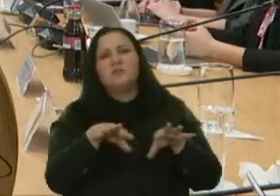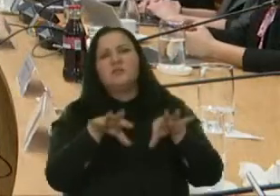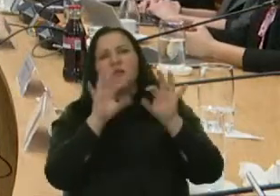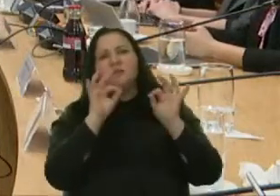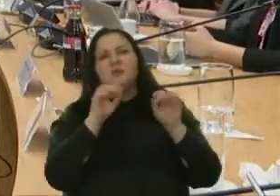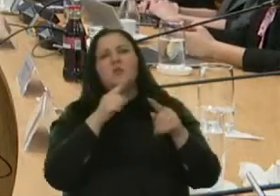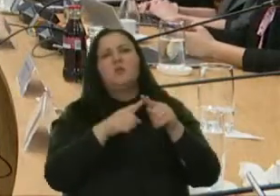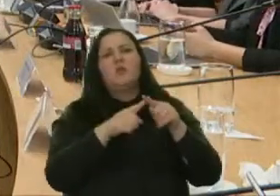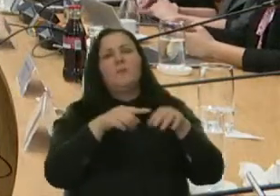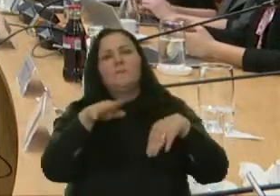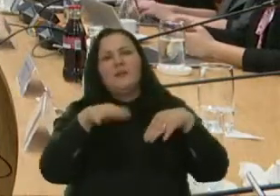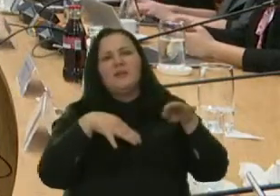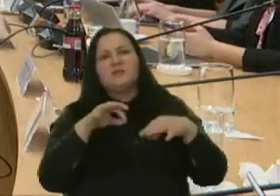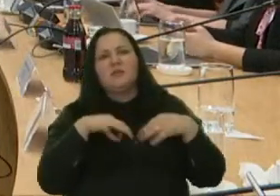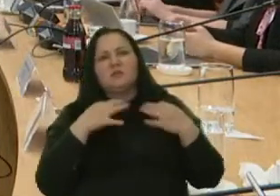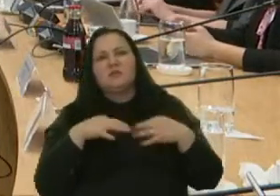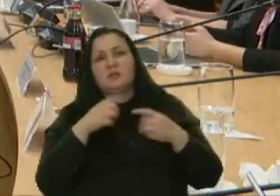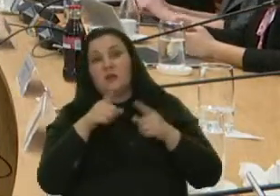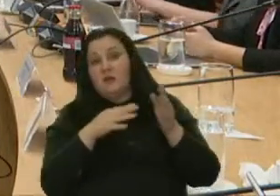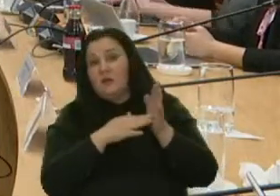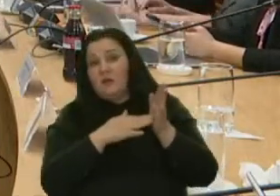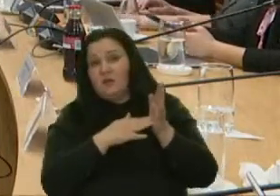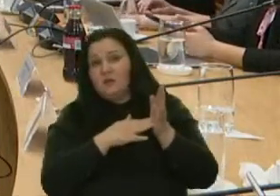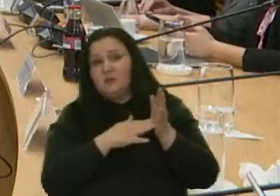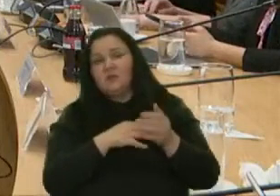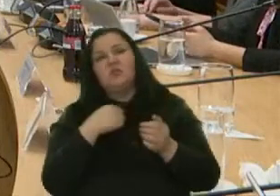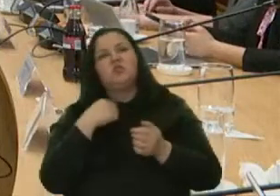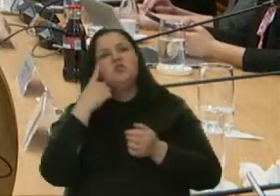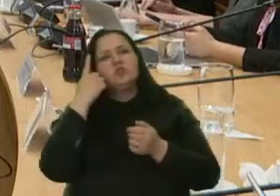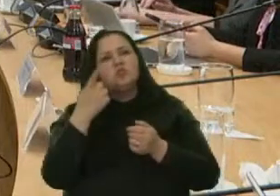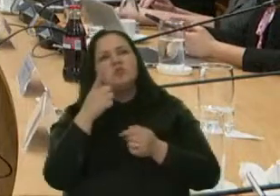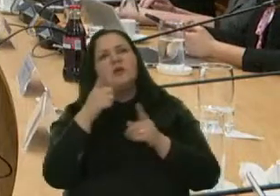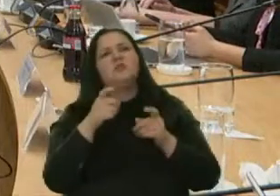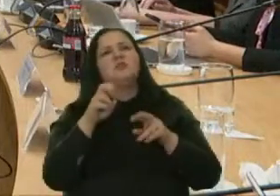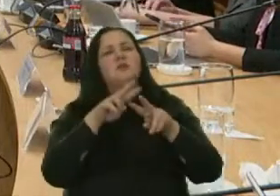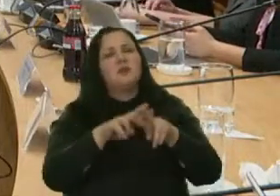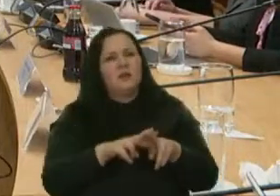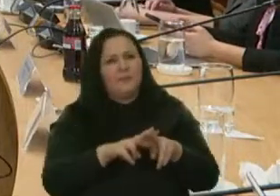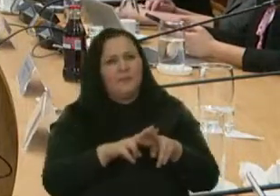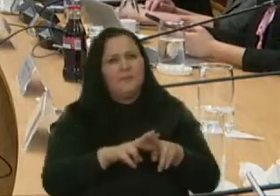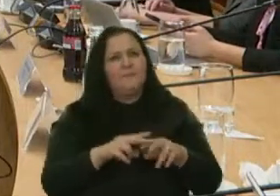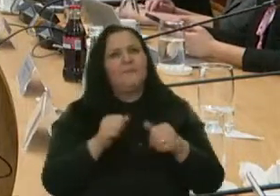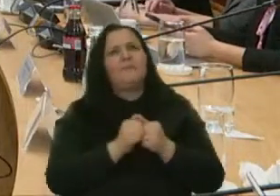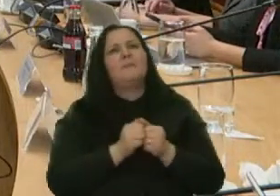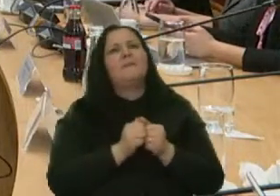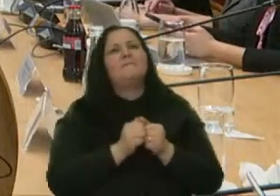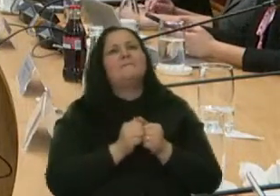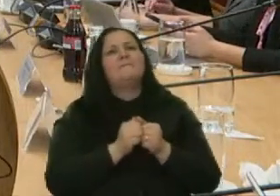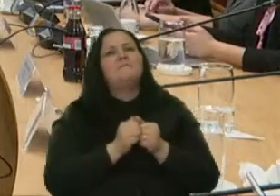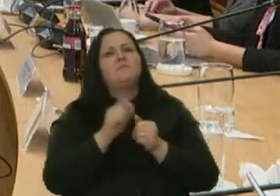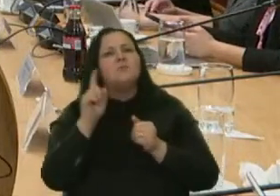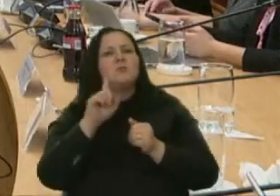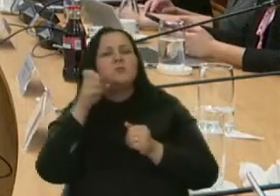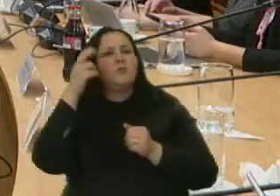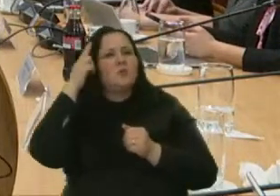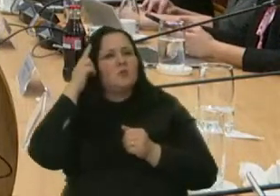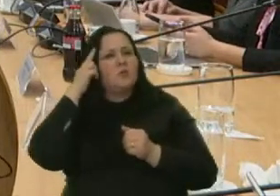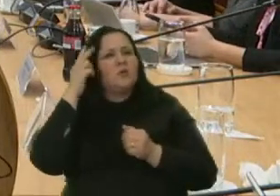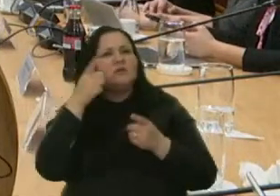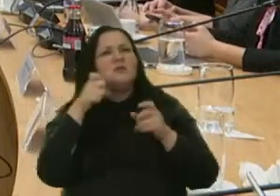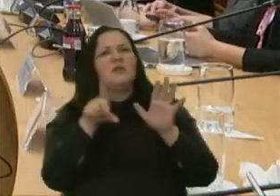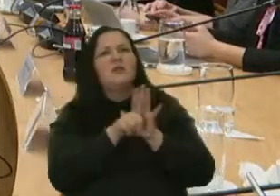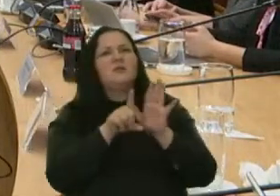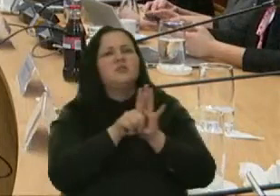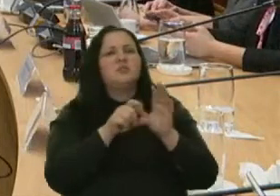Ministerul Sănătății dacă este nevoie că eu înțeleg că aici rămâne nuanța sporul care e dat de administrația locală nu i recunoscut de legislația din